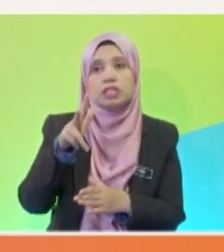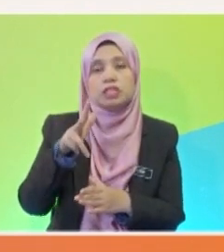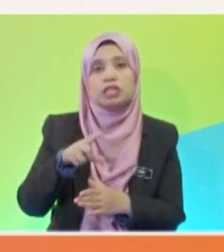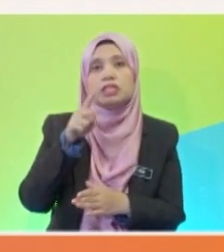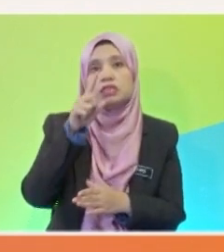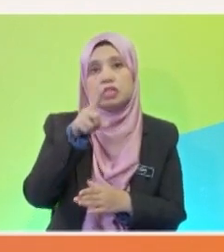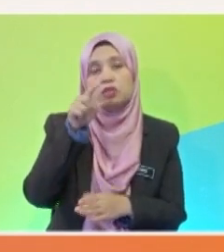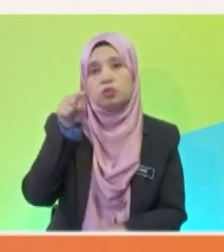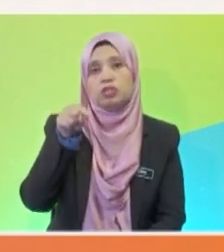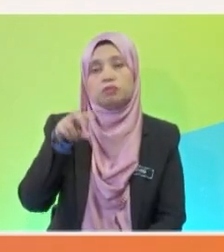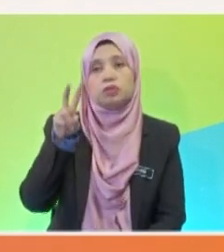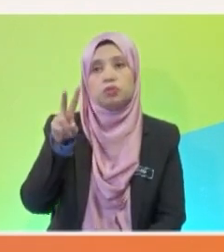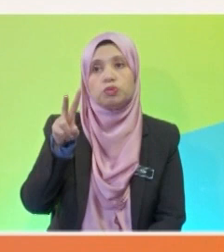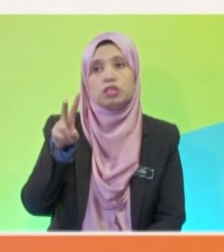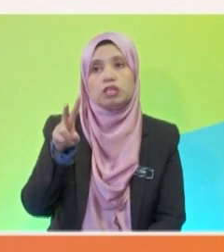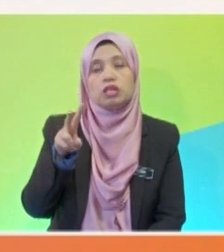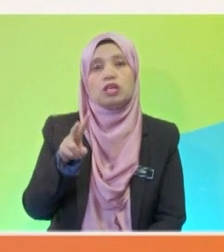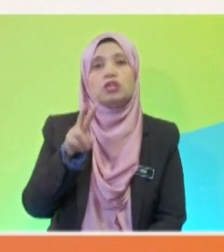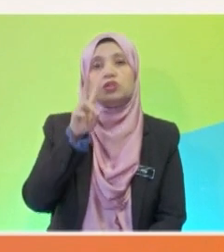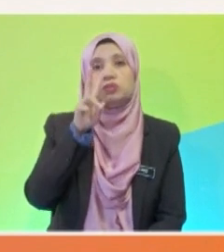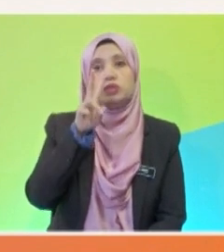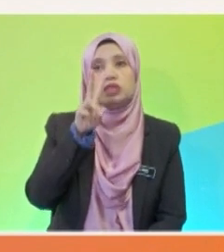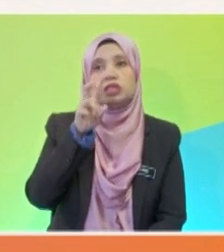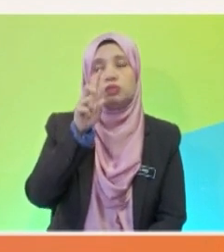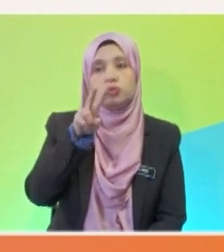kan, matematik. Perkongsi B 2 nisbah 3.